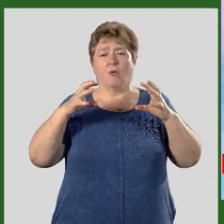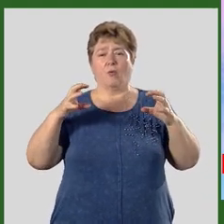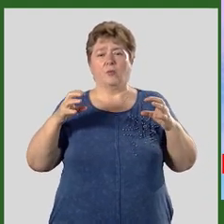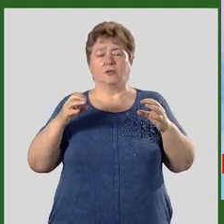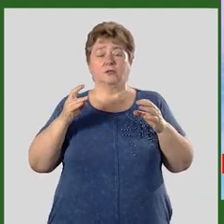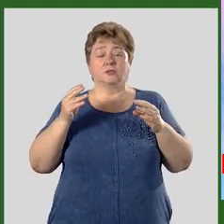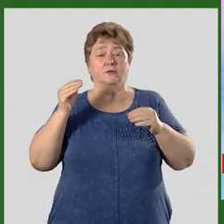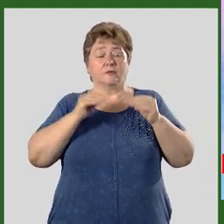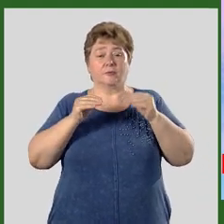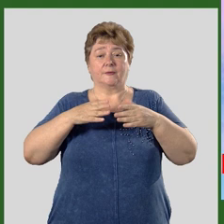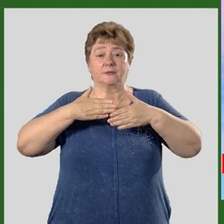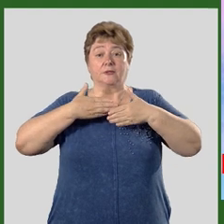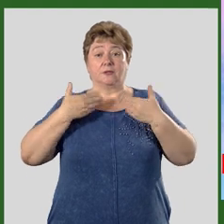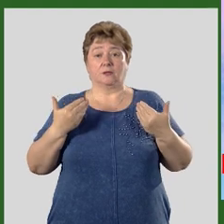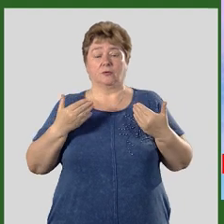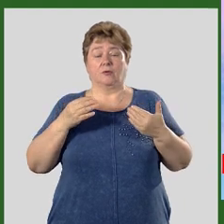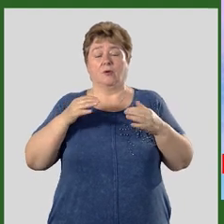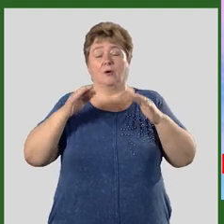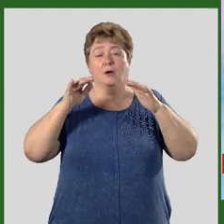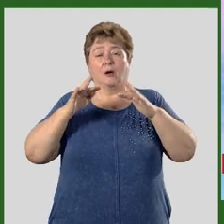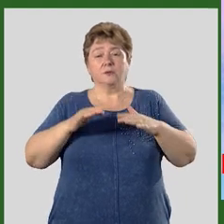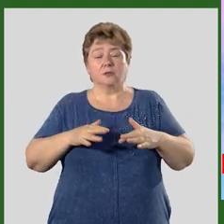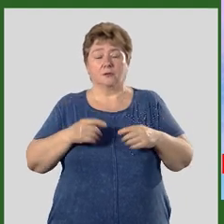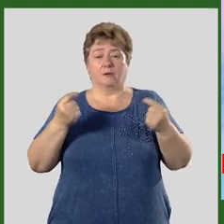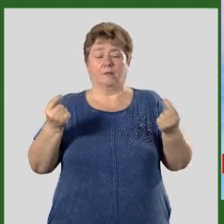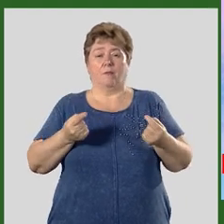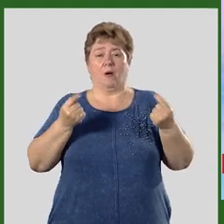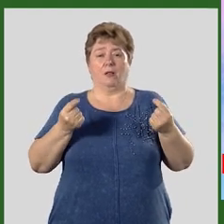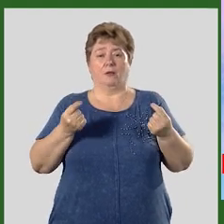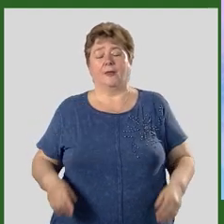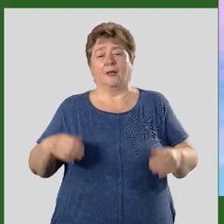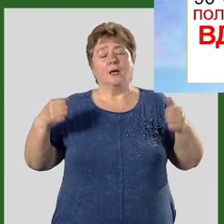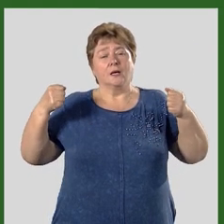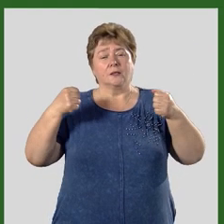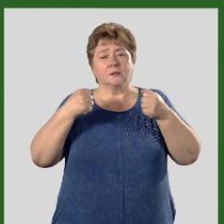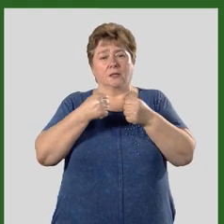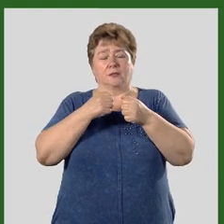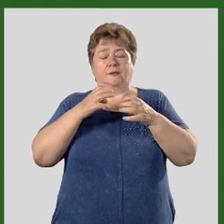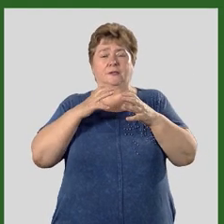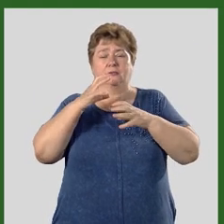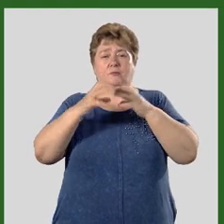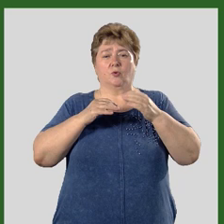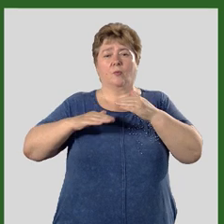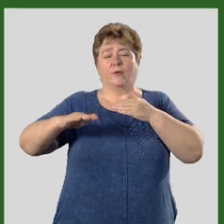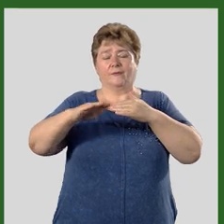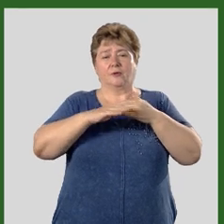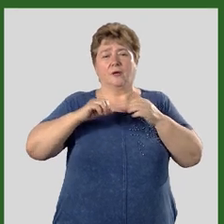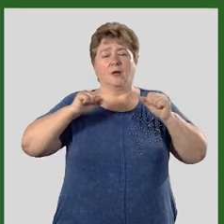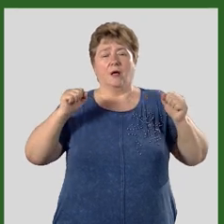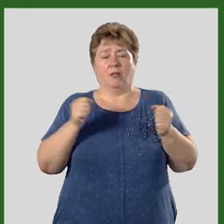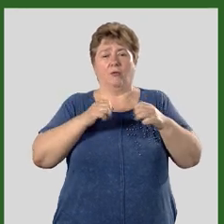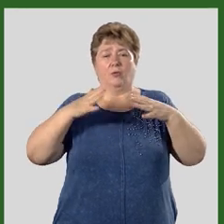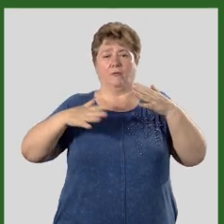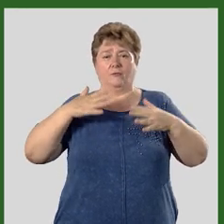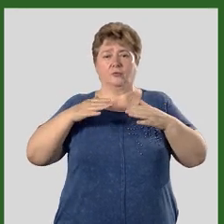Облачность не формируется, осадков мало. Сталкиваясь с земной поверхностью, холодный